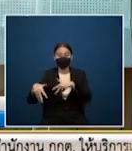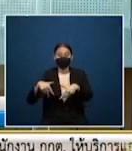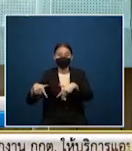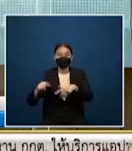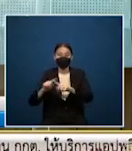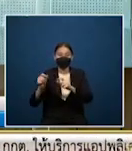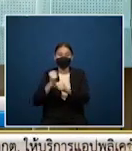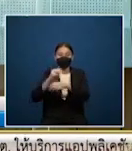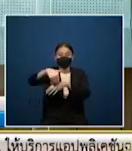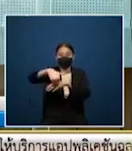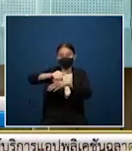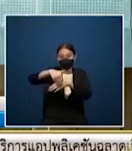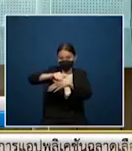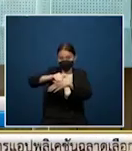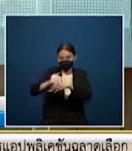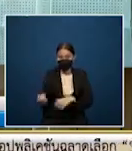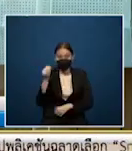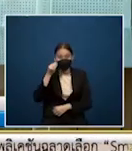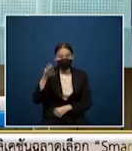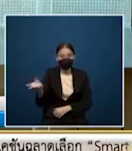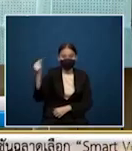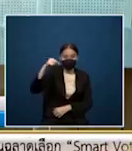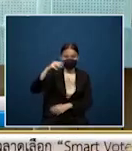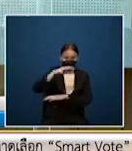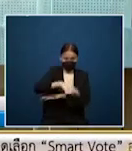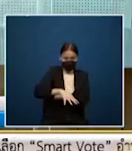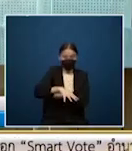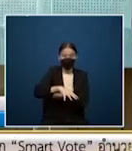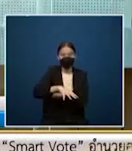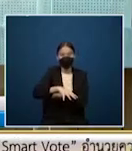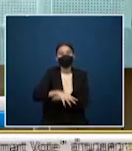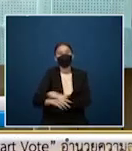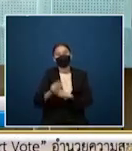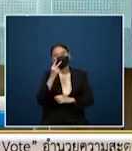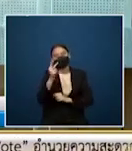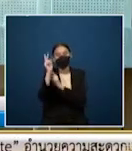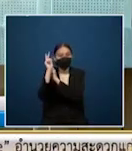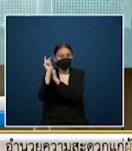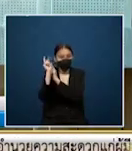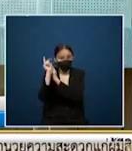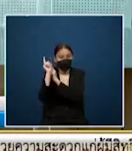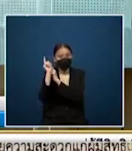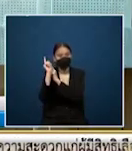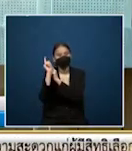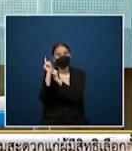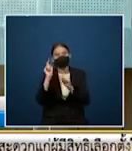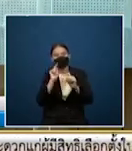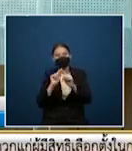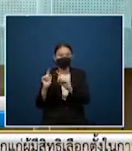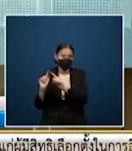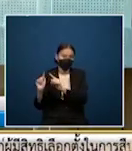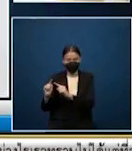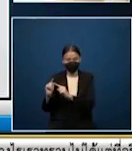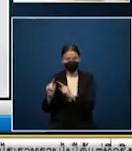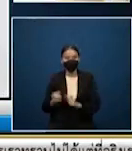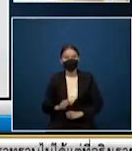ซึ่งเขาอาจจะให้ทำหรือไม่ให้ทำก็ได้แต่ว่าถ้าว่าสวไม่ให้ทำเนี่ยไม่เห็นด้วยแล้วก็ทำให้ตกเรื่องนี้ตกไป